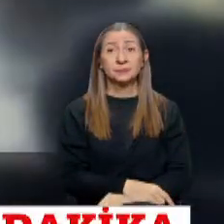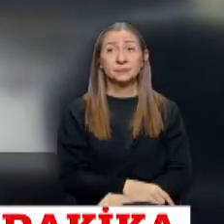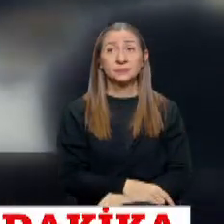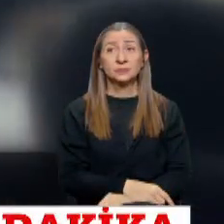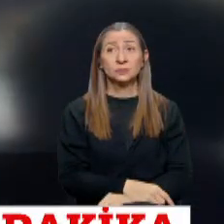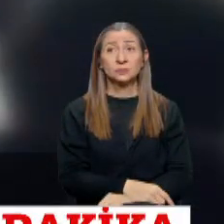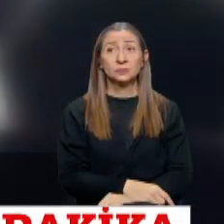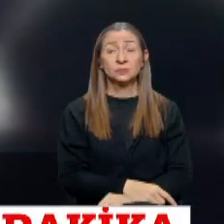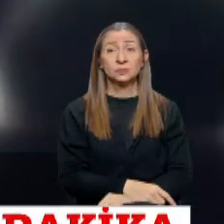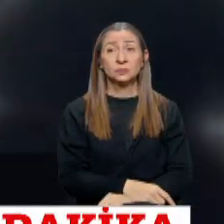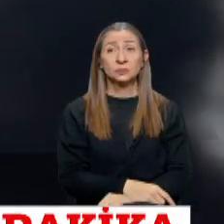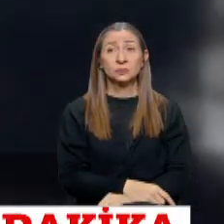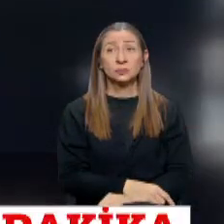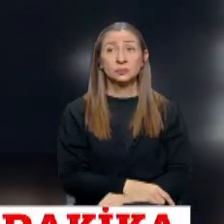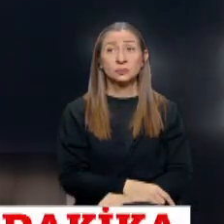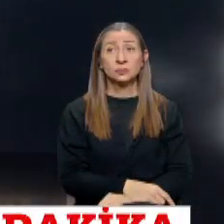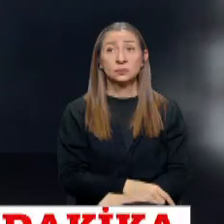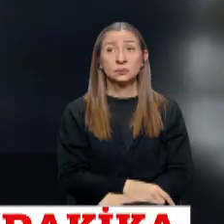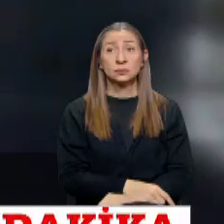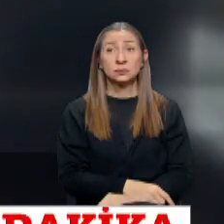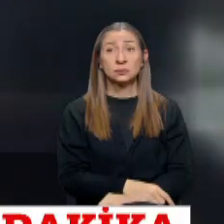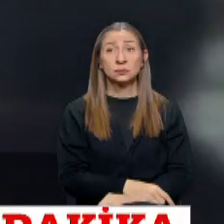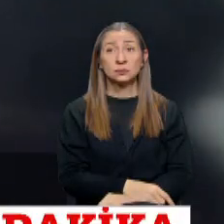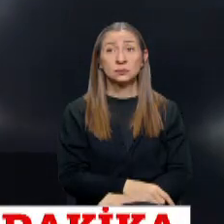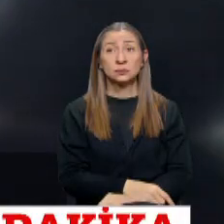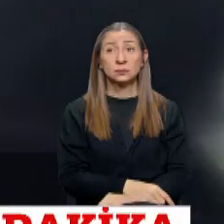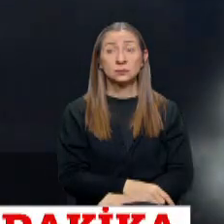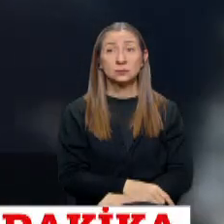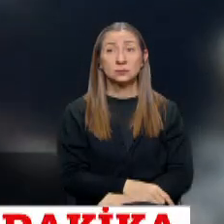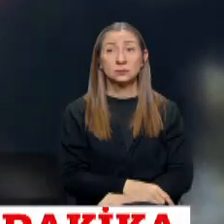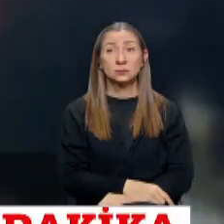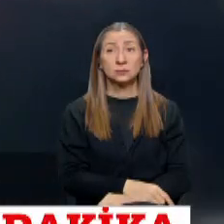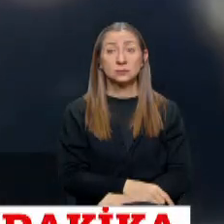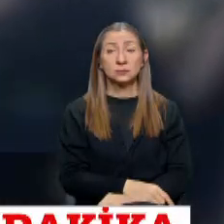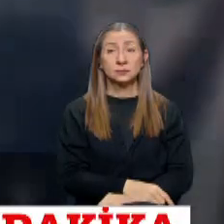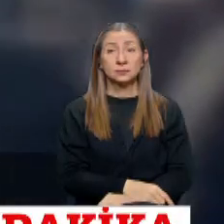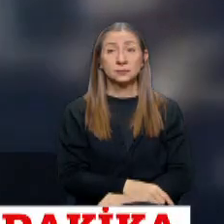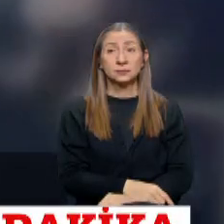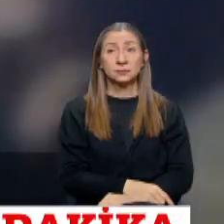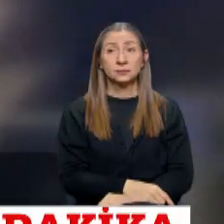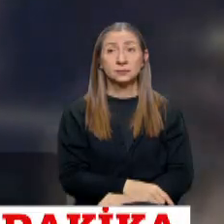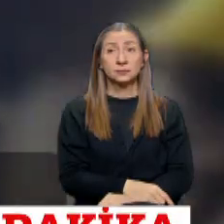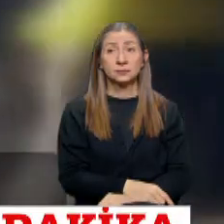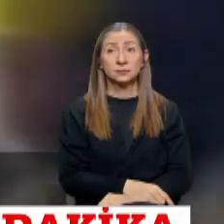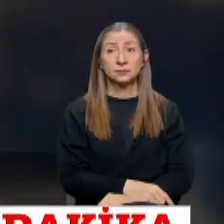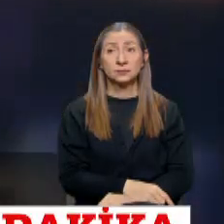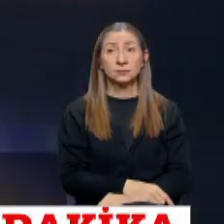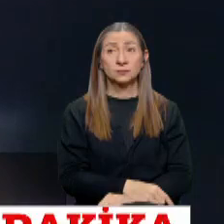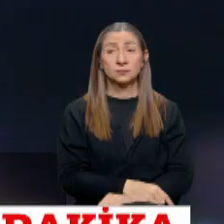Koridor. Bir dakika, bir susun. Koridor, ambulansa kadar erkek. Evet, çıktı, mucize gerçekleşti. Koridora